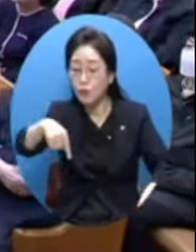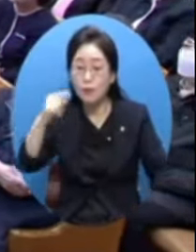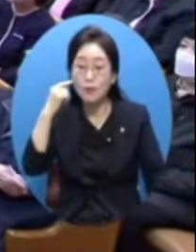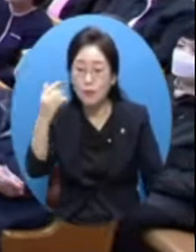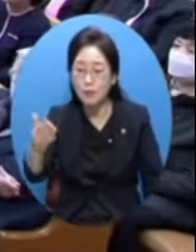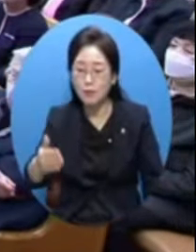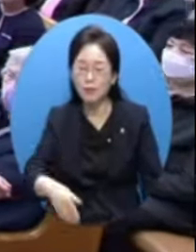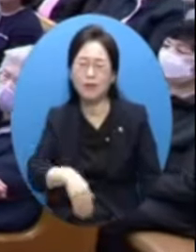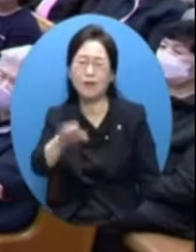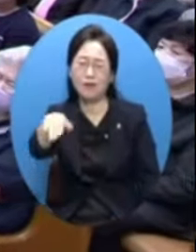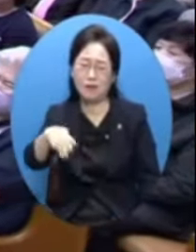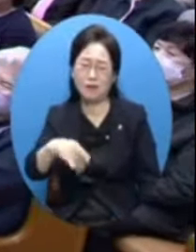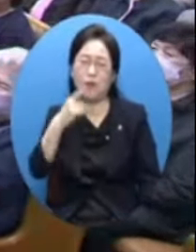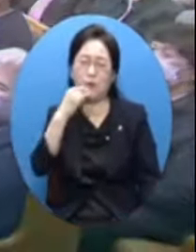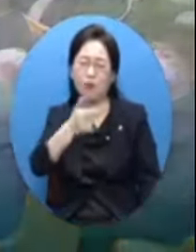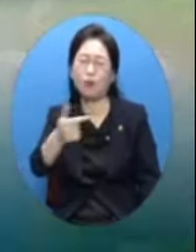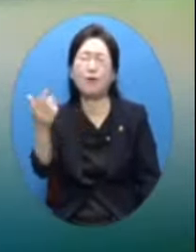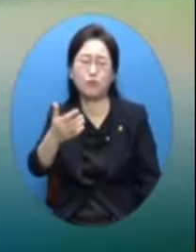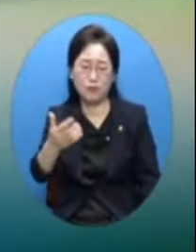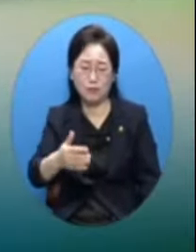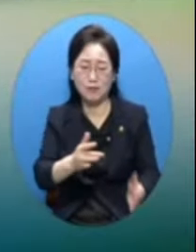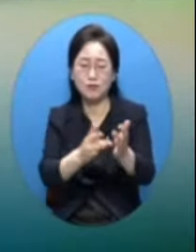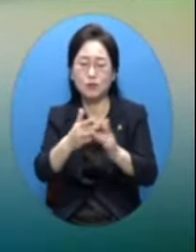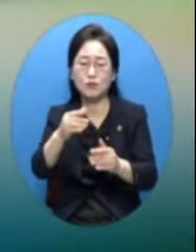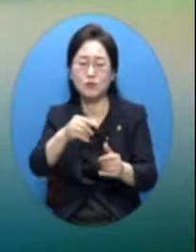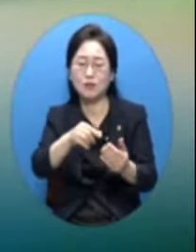엄마가 너무 아파서 예수님이 데려가셨어.